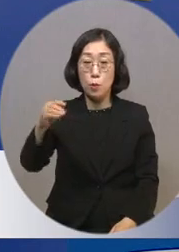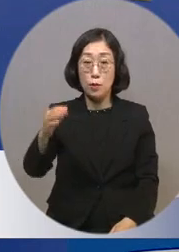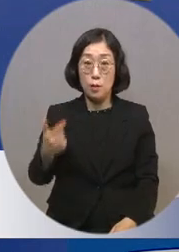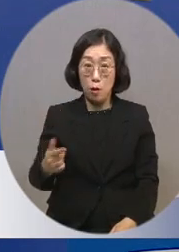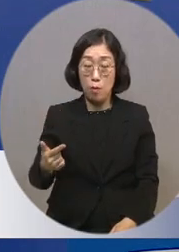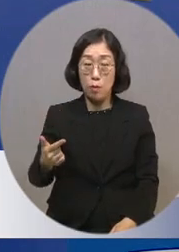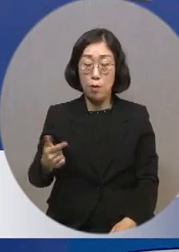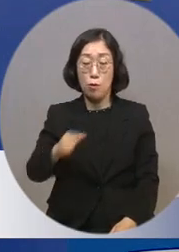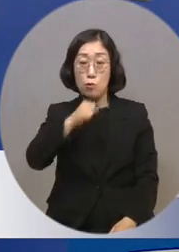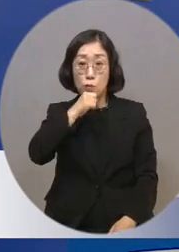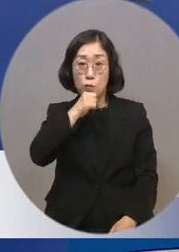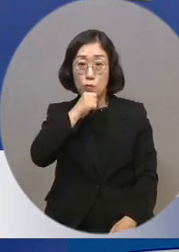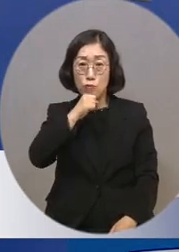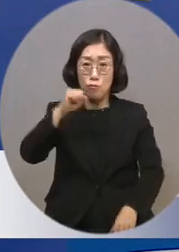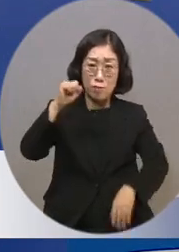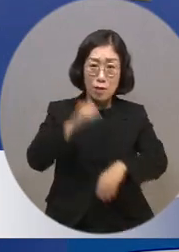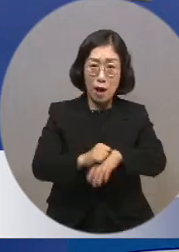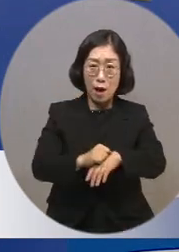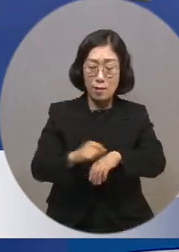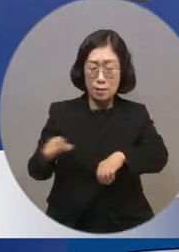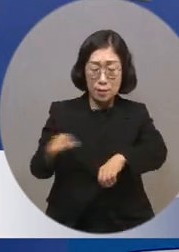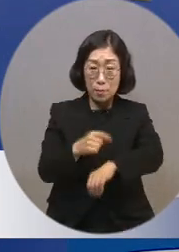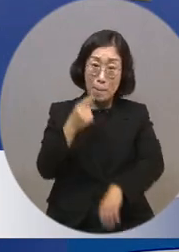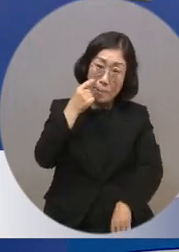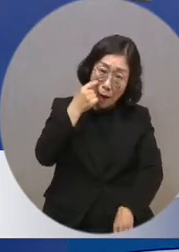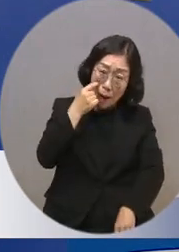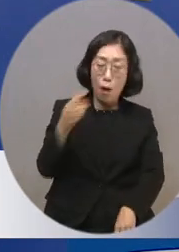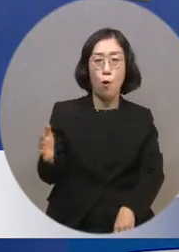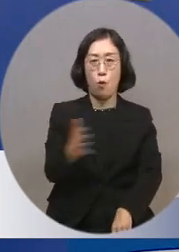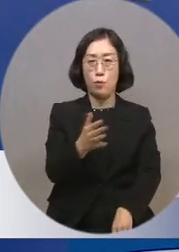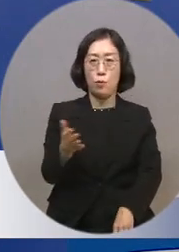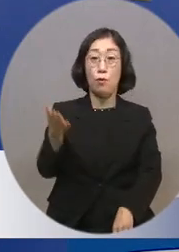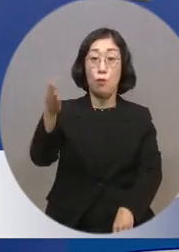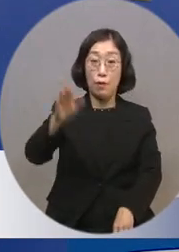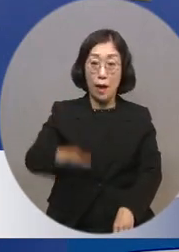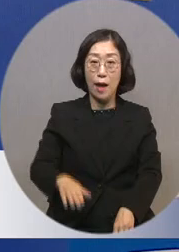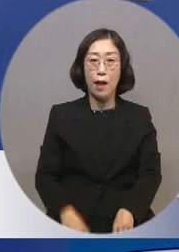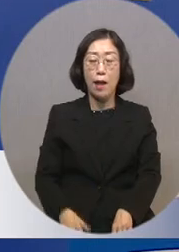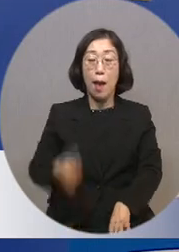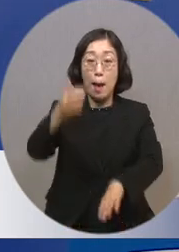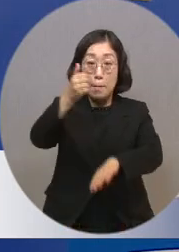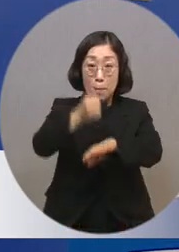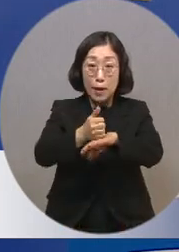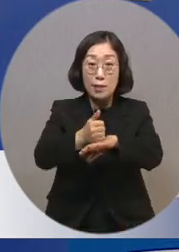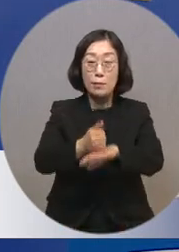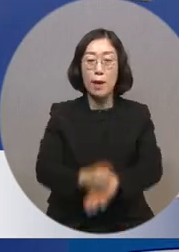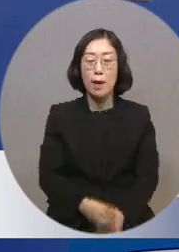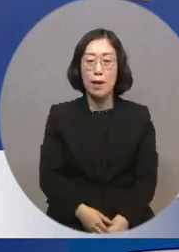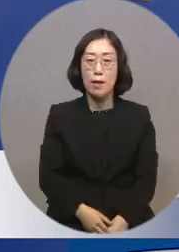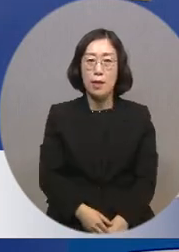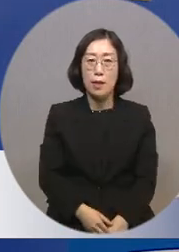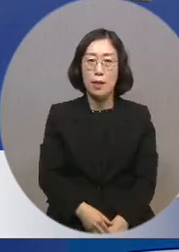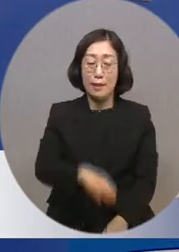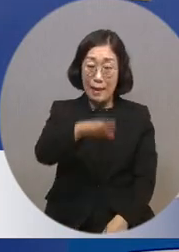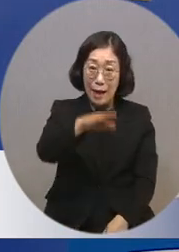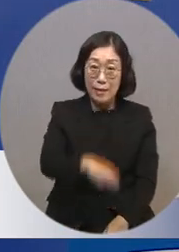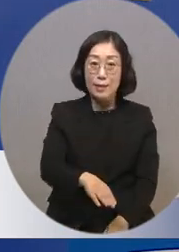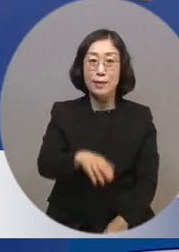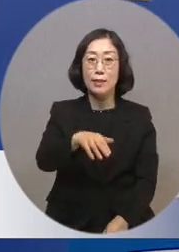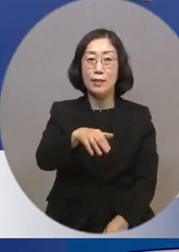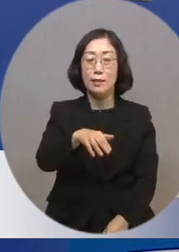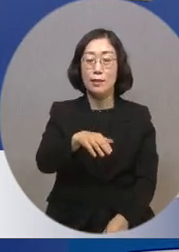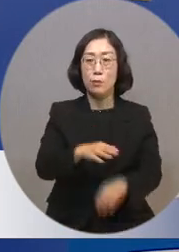해결사들이 저희 팀에는 딱히 누구라고 할 수 있는 사람이 없어요. 근데 마지막 그 1점인 곽준성 선수부터 제일 높은 뭐 윤석구